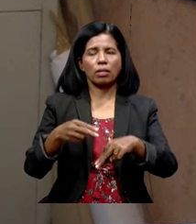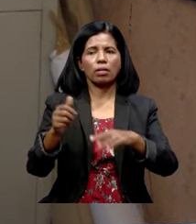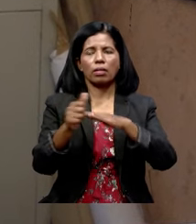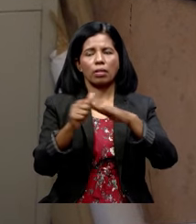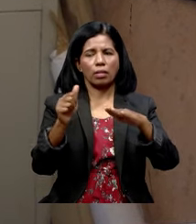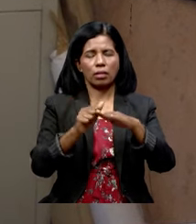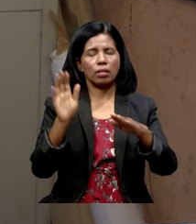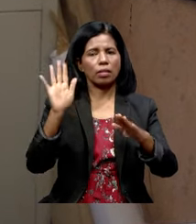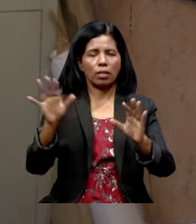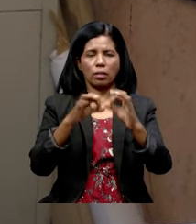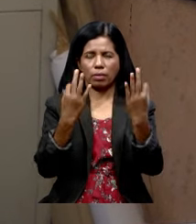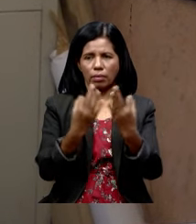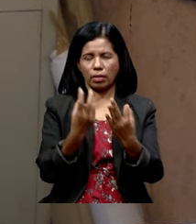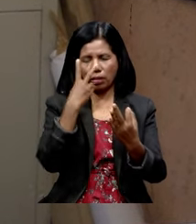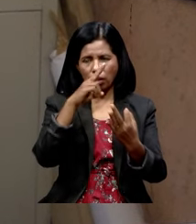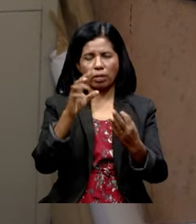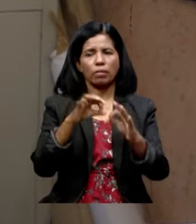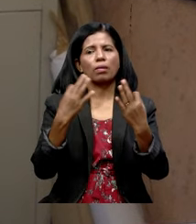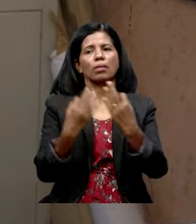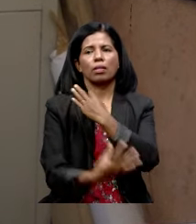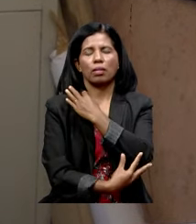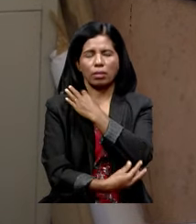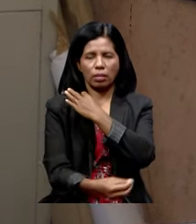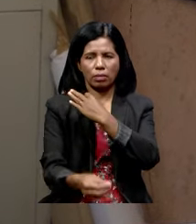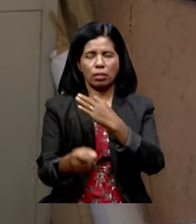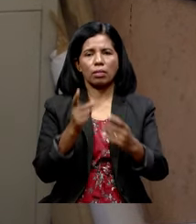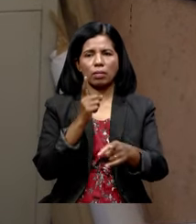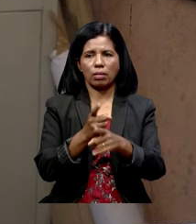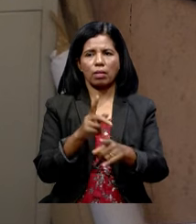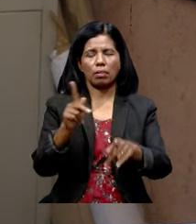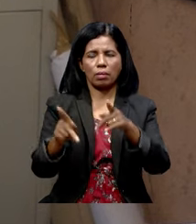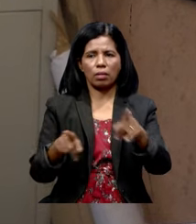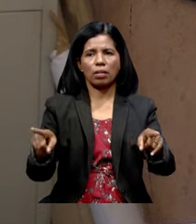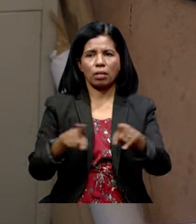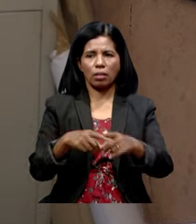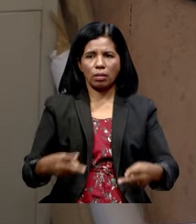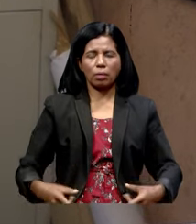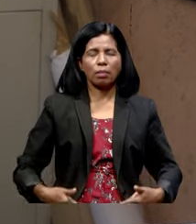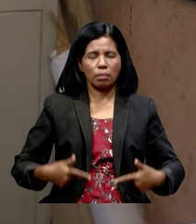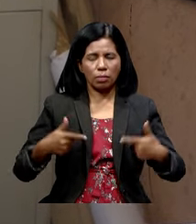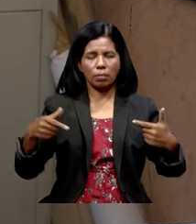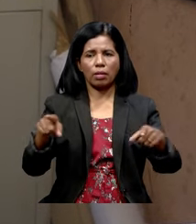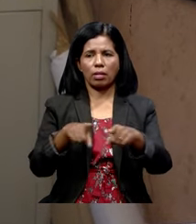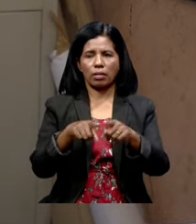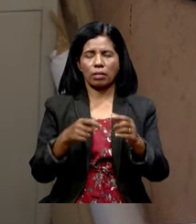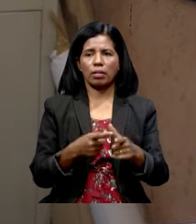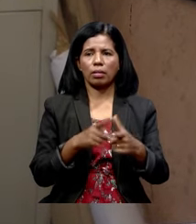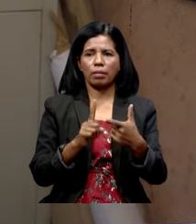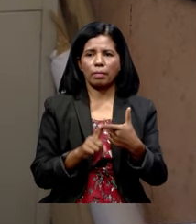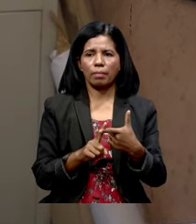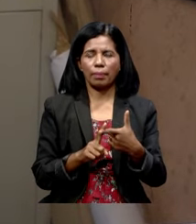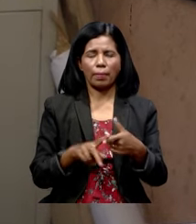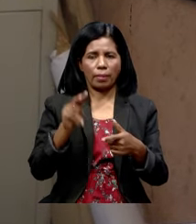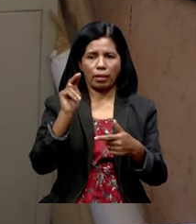parte ni ne familia itare familia ne la kuit la ni e mane kon sa lan sa moris mane sa ni ju depois ni